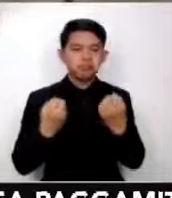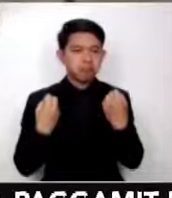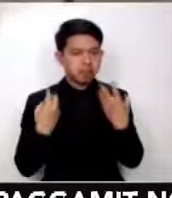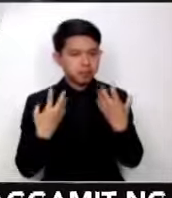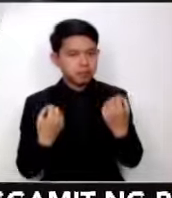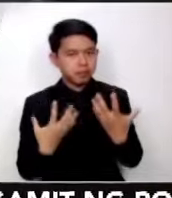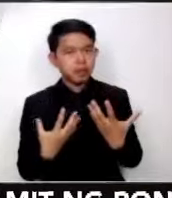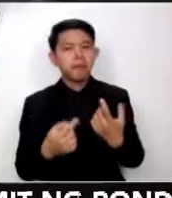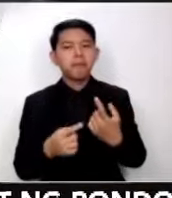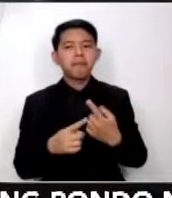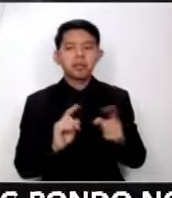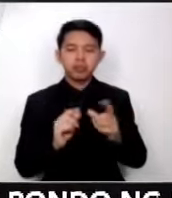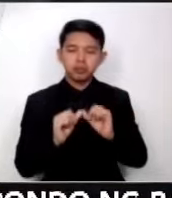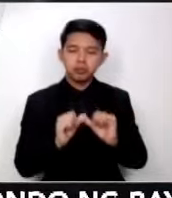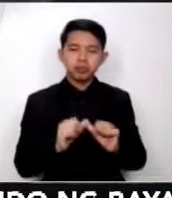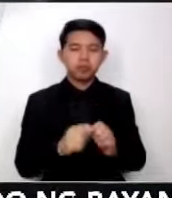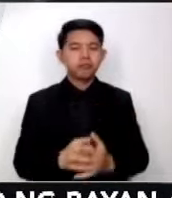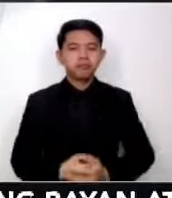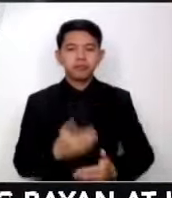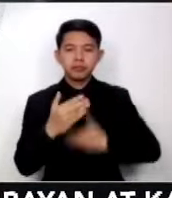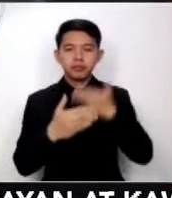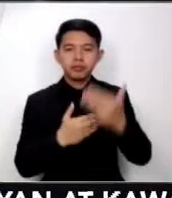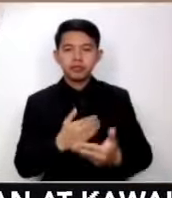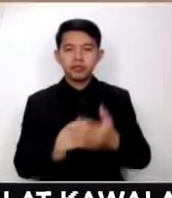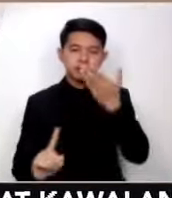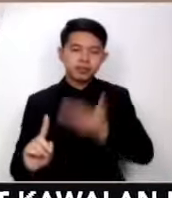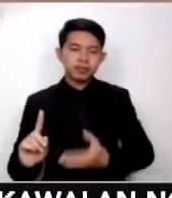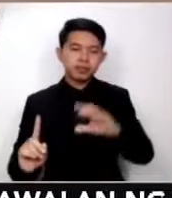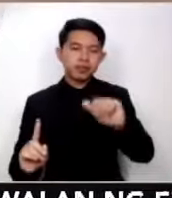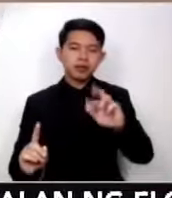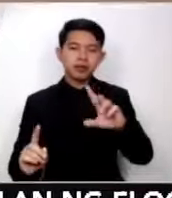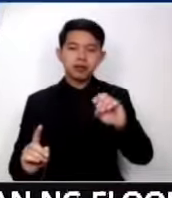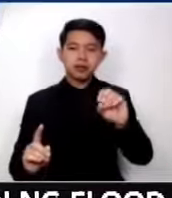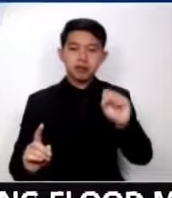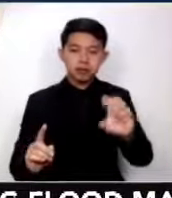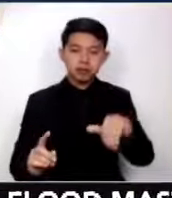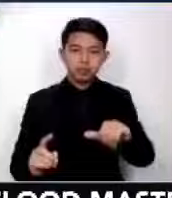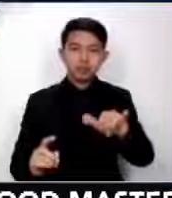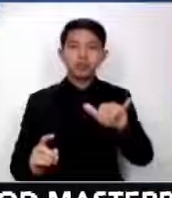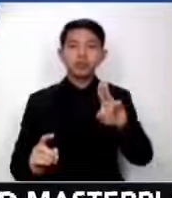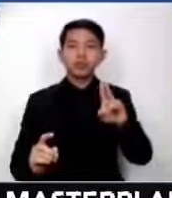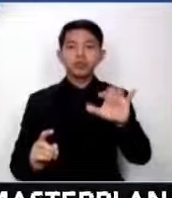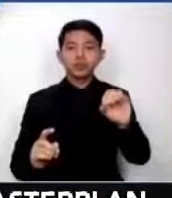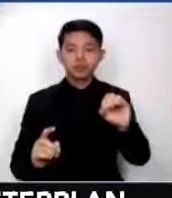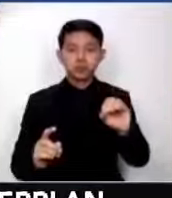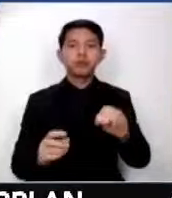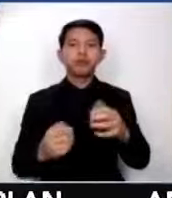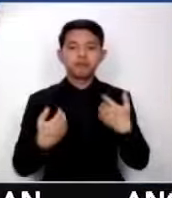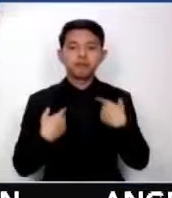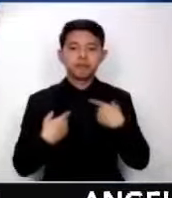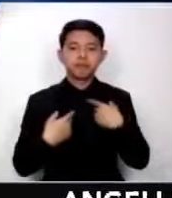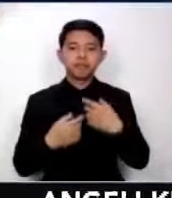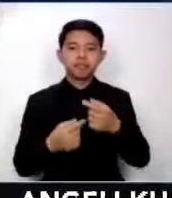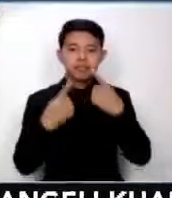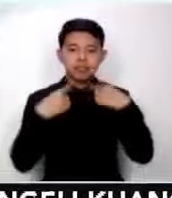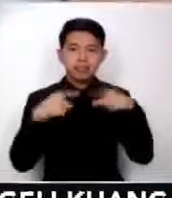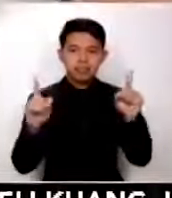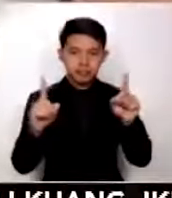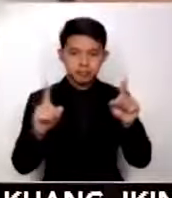kay Olympic double gold medalist Carlos Yulo. Nangiri na ako ng gold sa Philippines. Successful naman ang kanyang